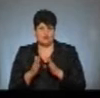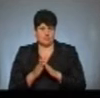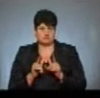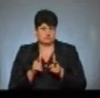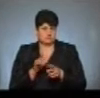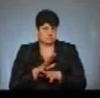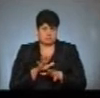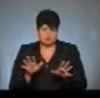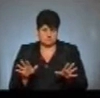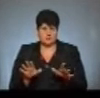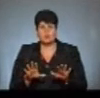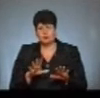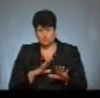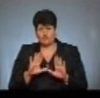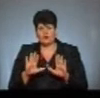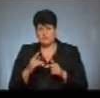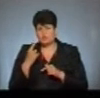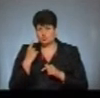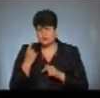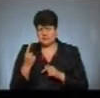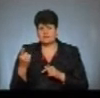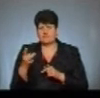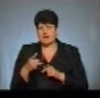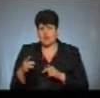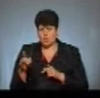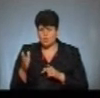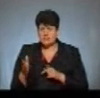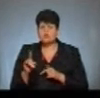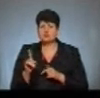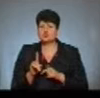поступало. Так, був у нас випадок один в одному районі, що